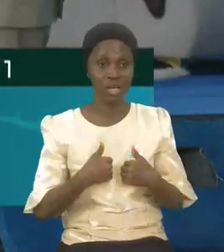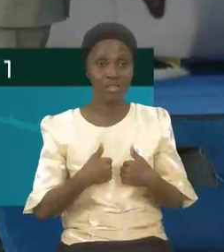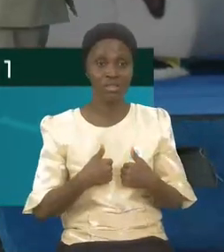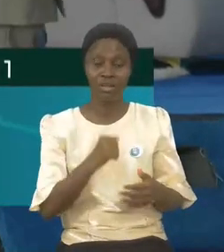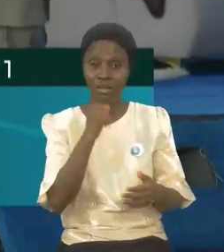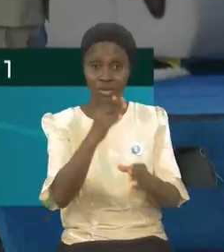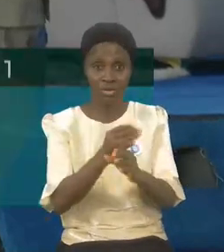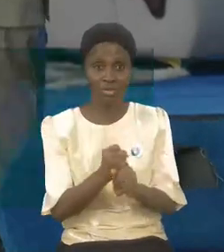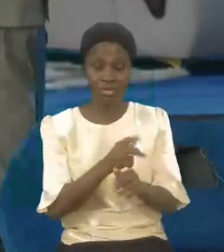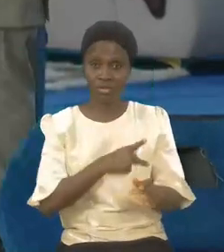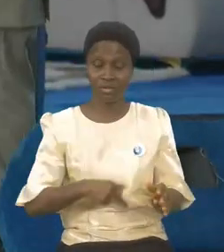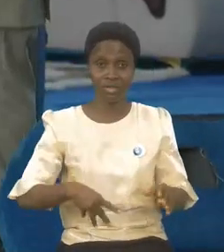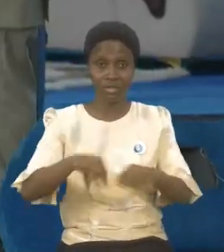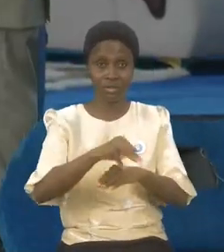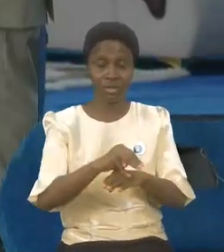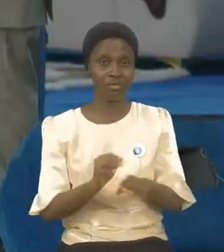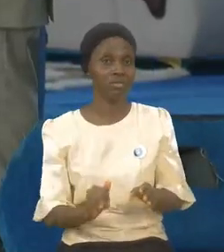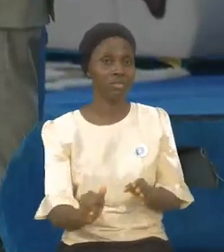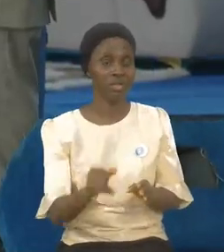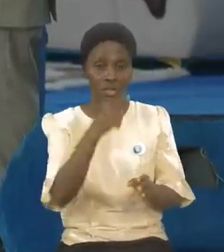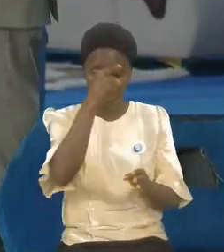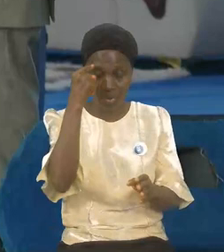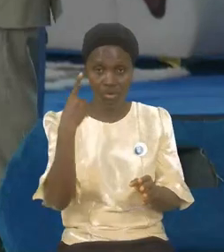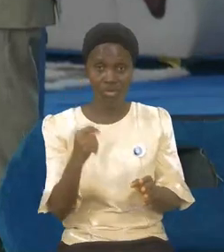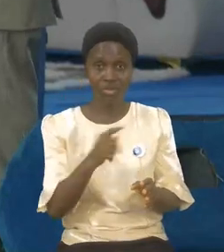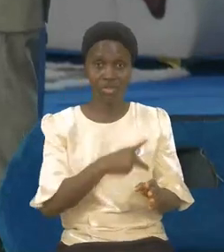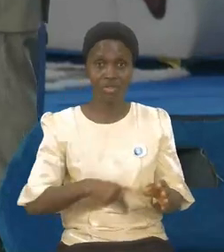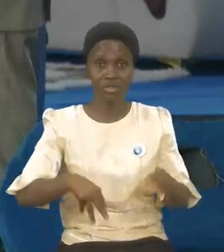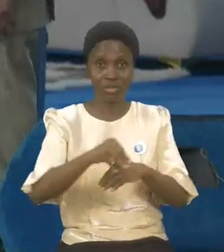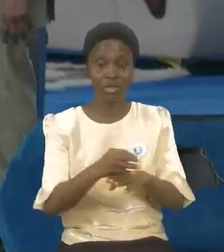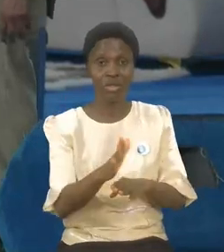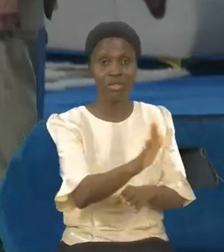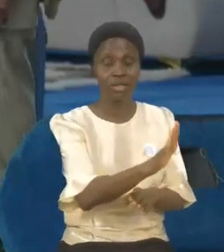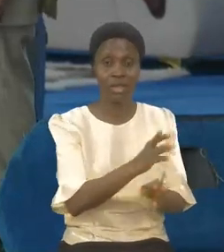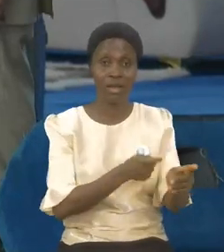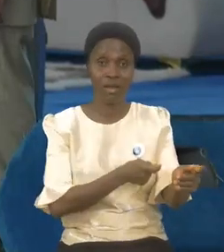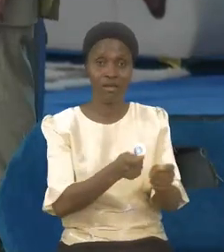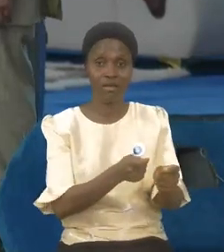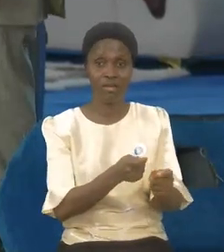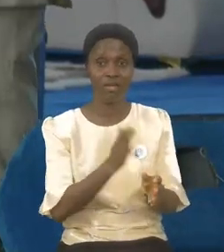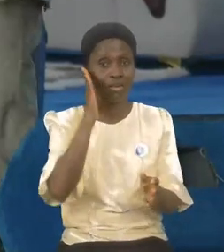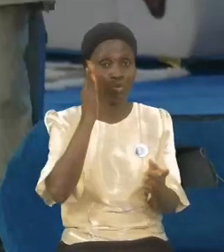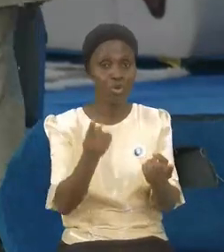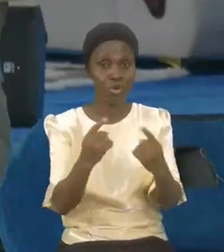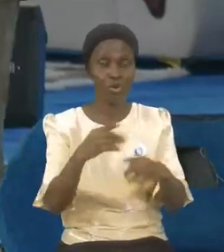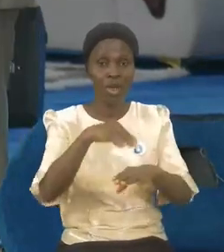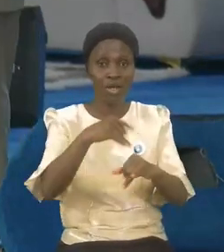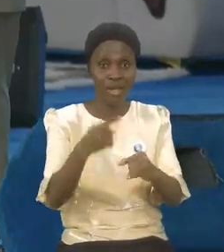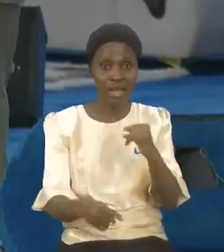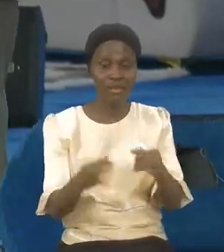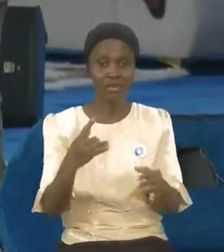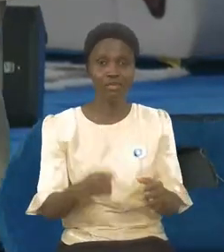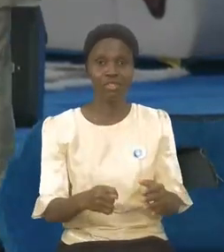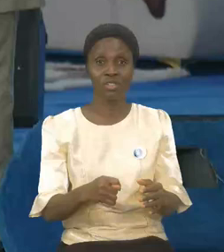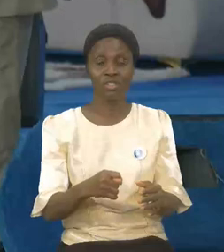qui n'ont pas encore reçu de royaume, mais qui reçoivent autorité comme